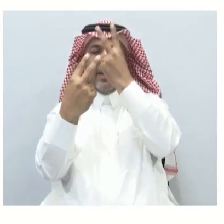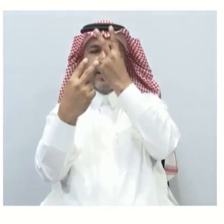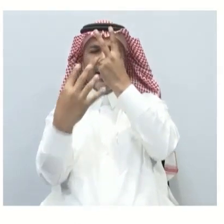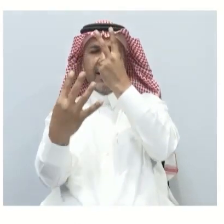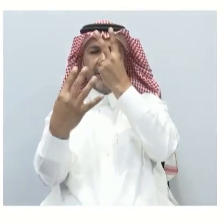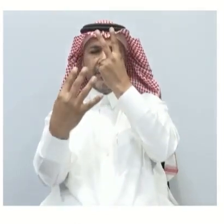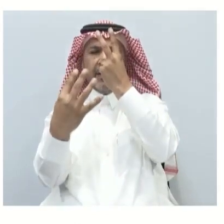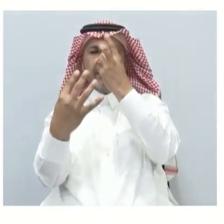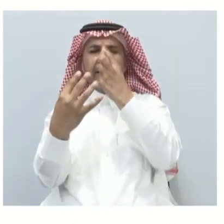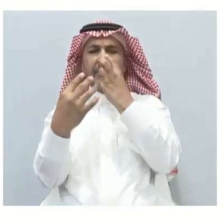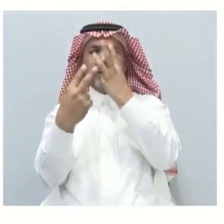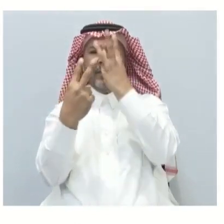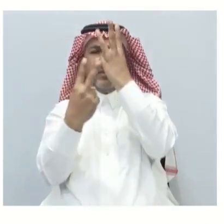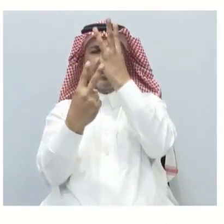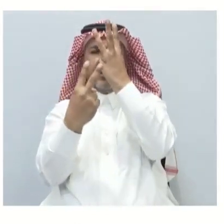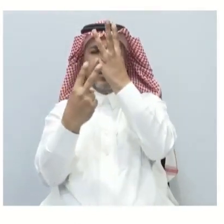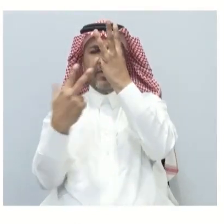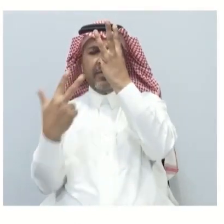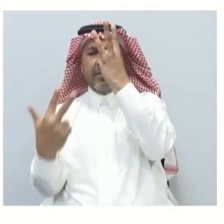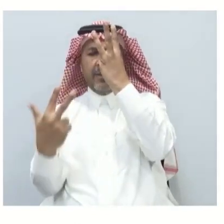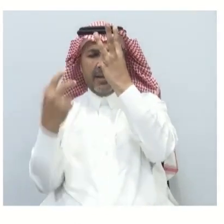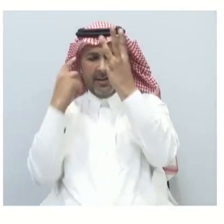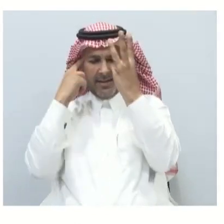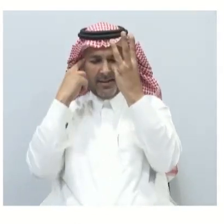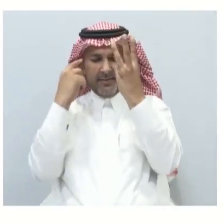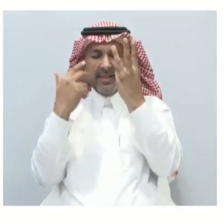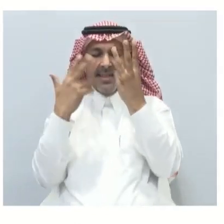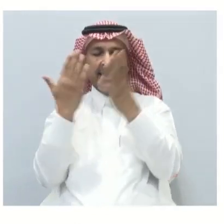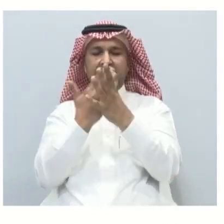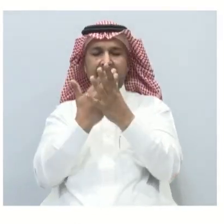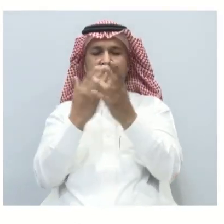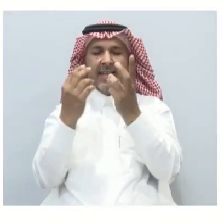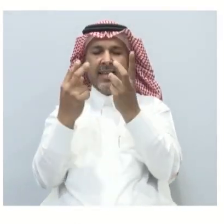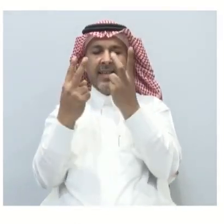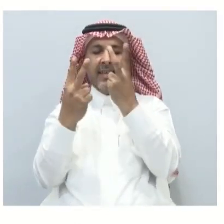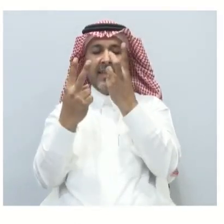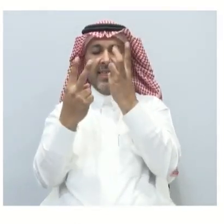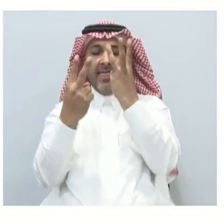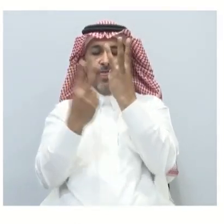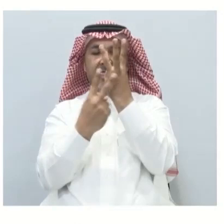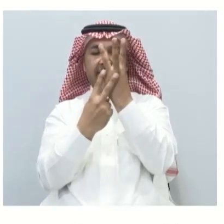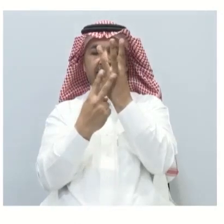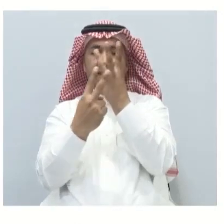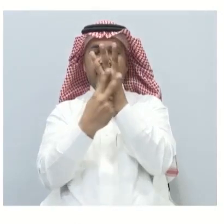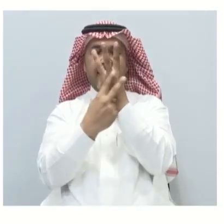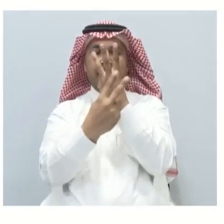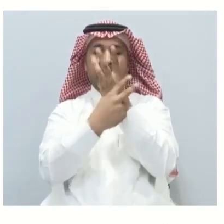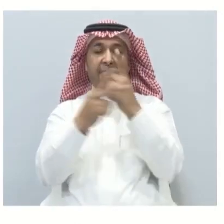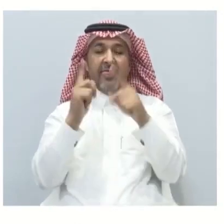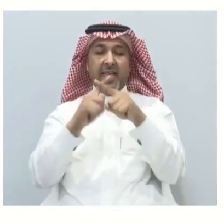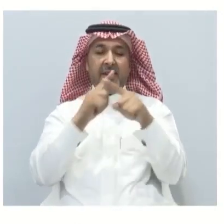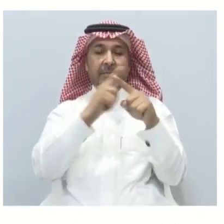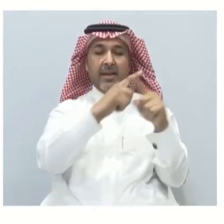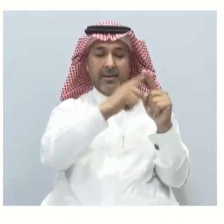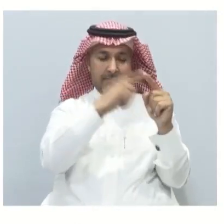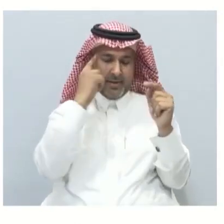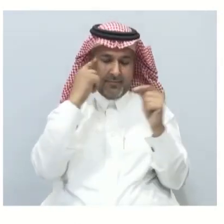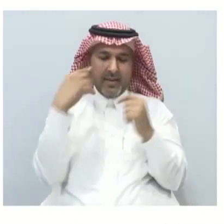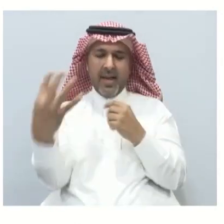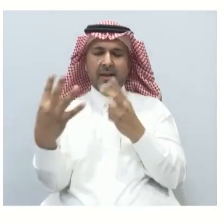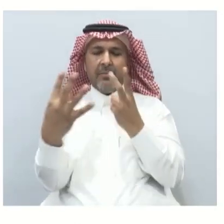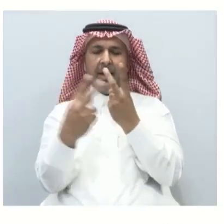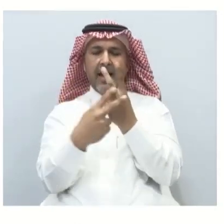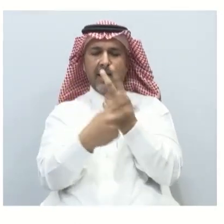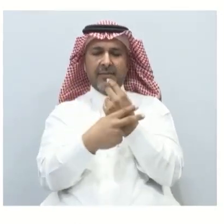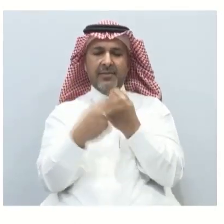8 اذا هنا راح اخذ 2 اس ان يعني ابغى اللي هو قوه العدد 2 2 اس 4 16